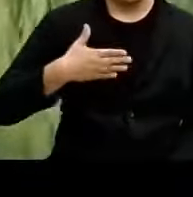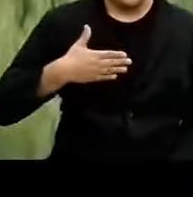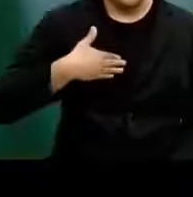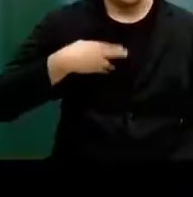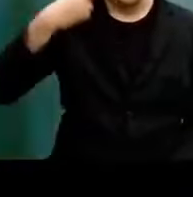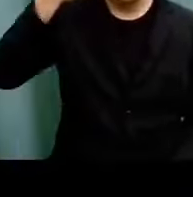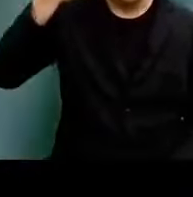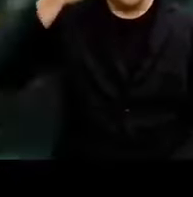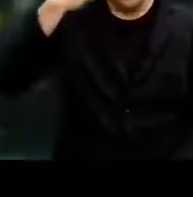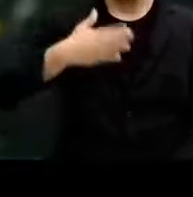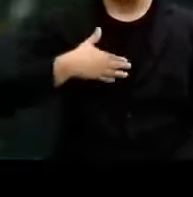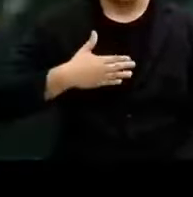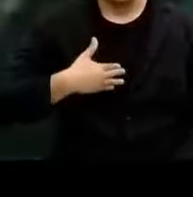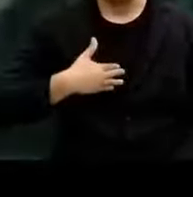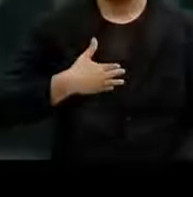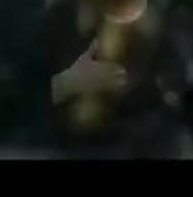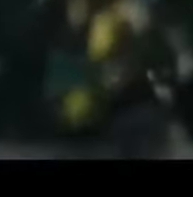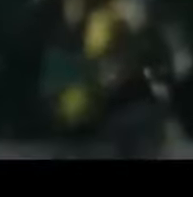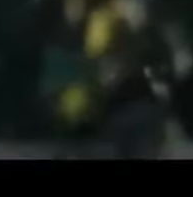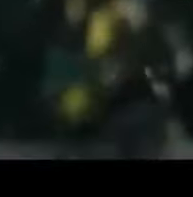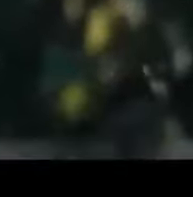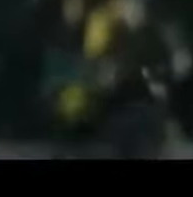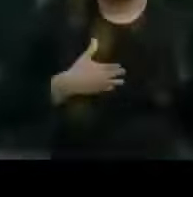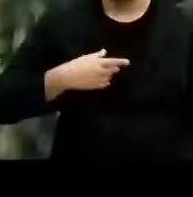Jika saya menjadi seorang pemimpin,